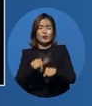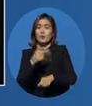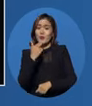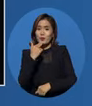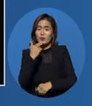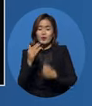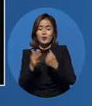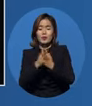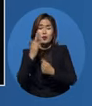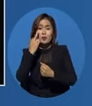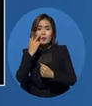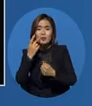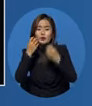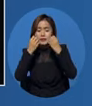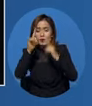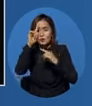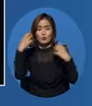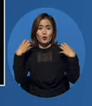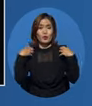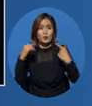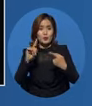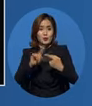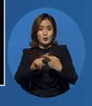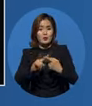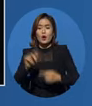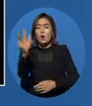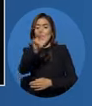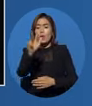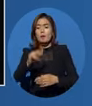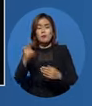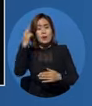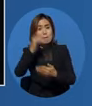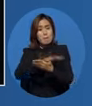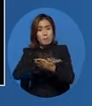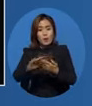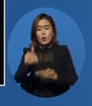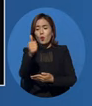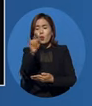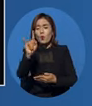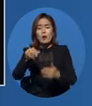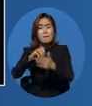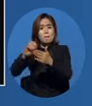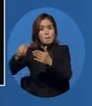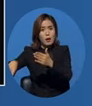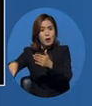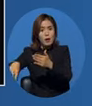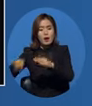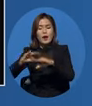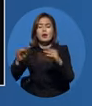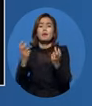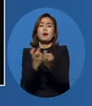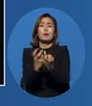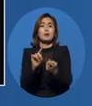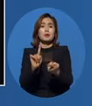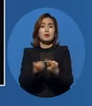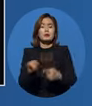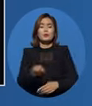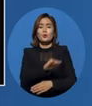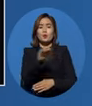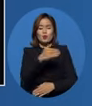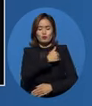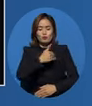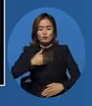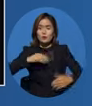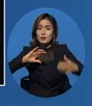미국의 새로운 정보에 대해서 한반도의 평화와 비해 비해 컴 죄를 함께 풀어가는 방안 들에 대해서 우리가 충분히